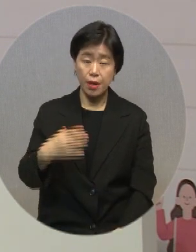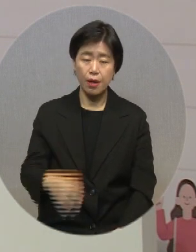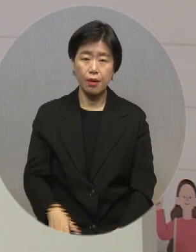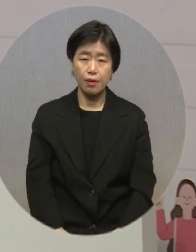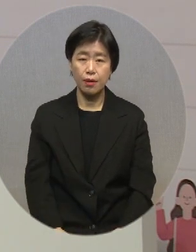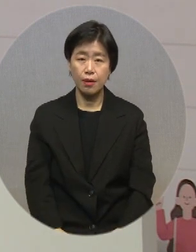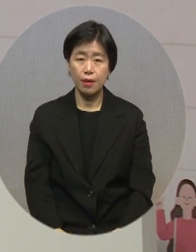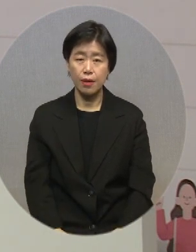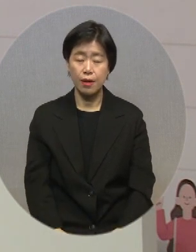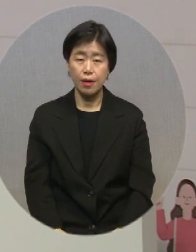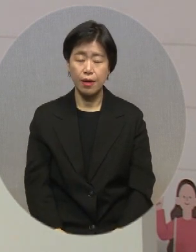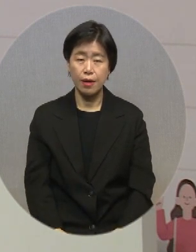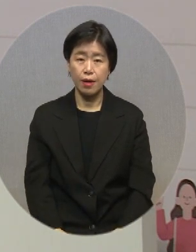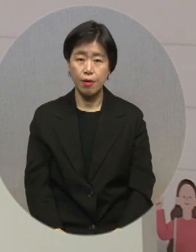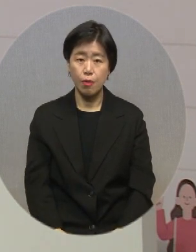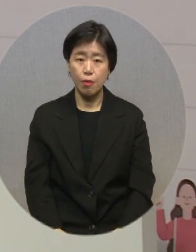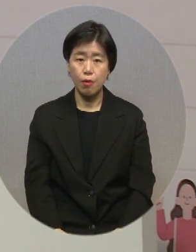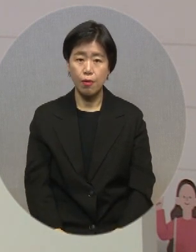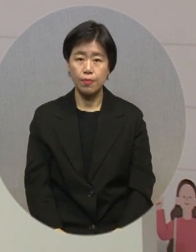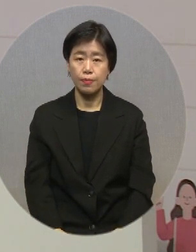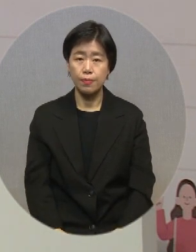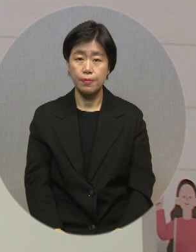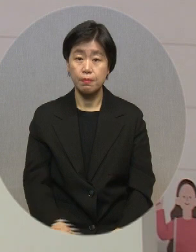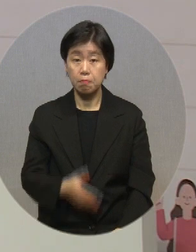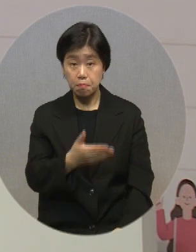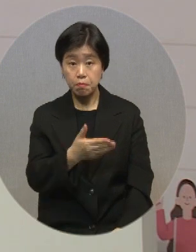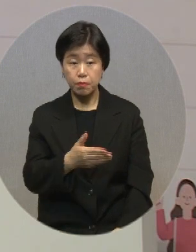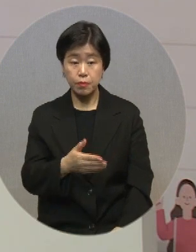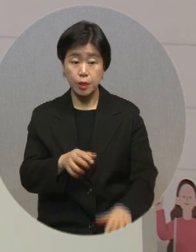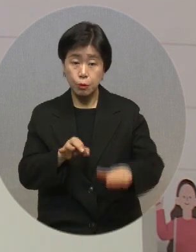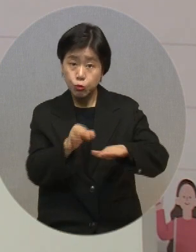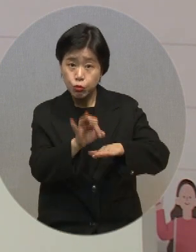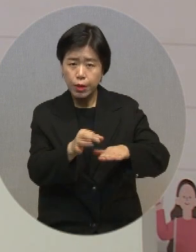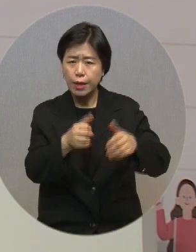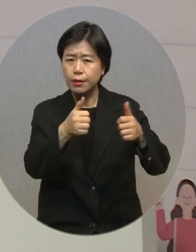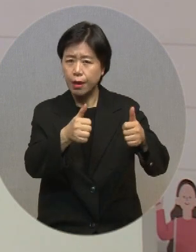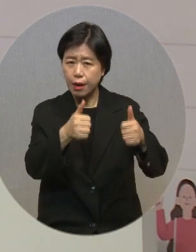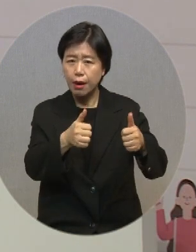예. 참 이게 저 사람은 잘하더라,